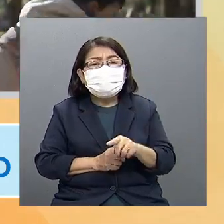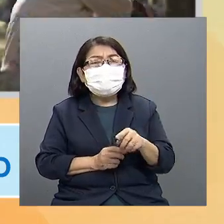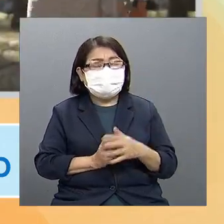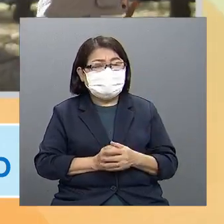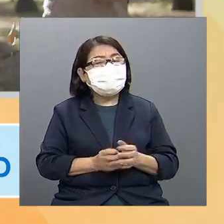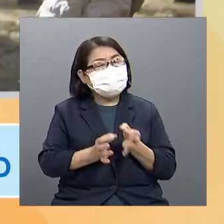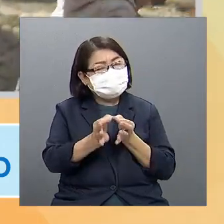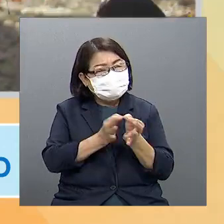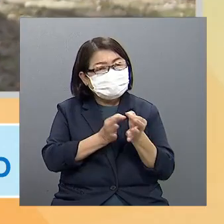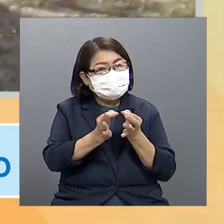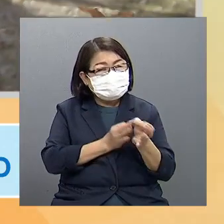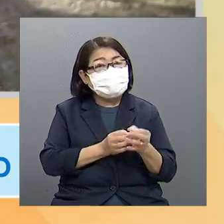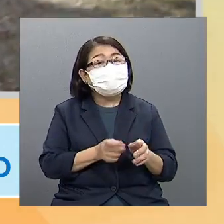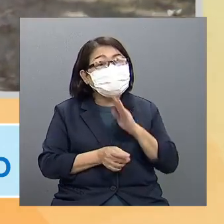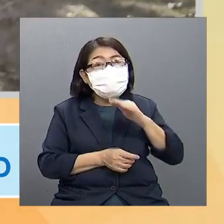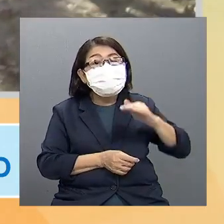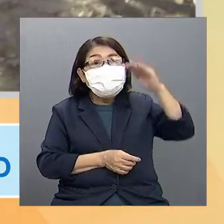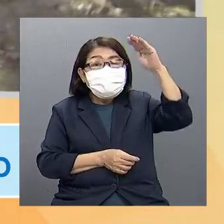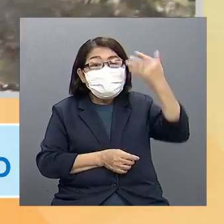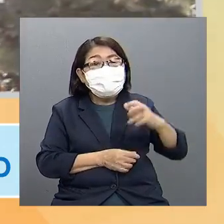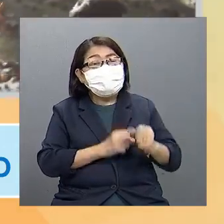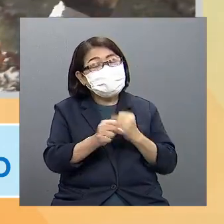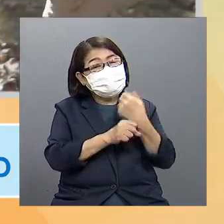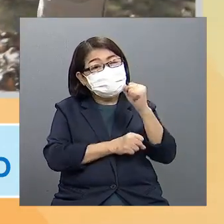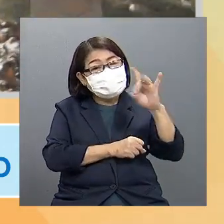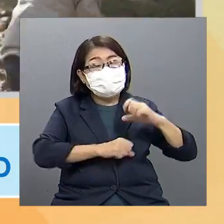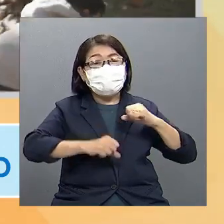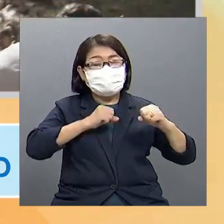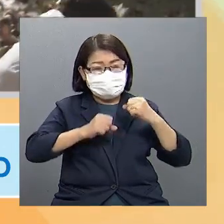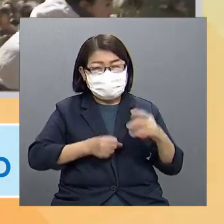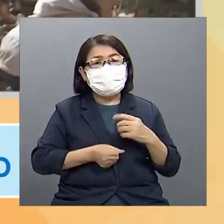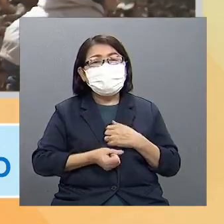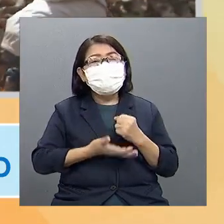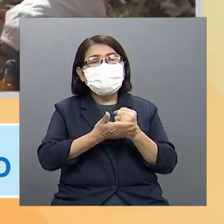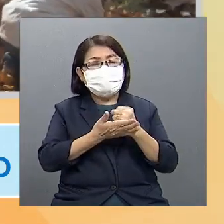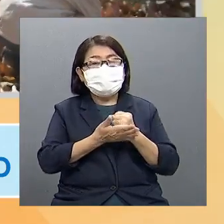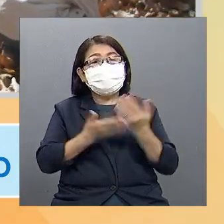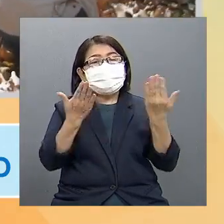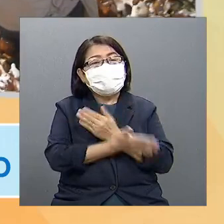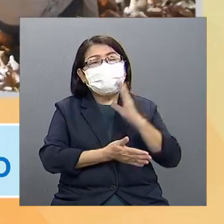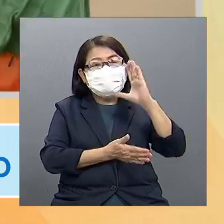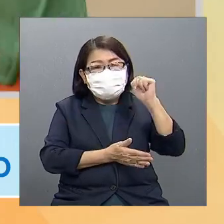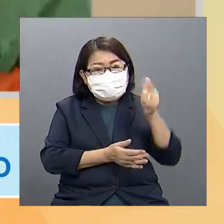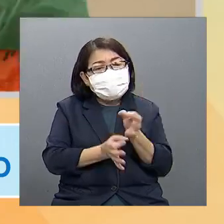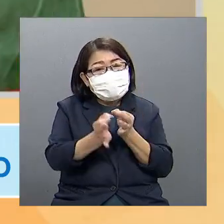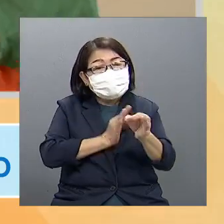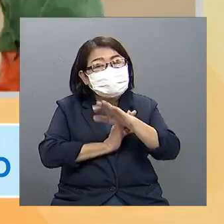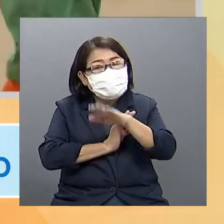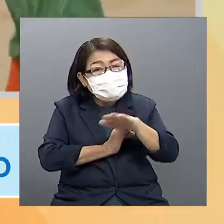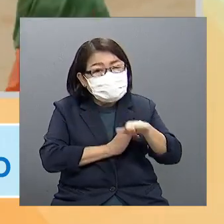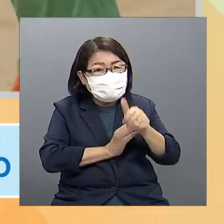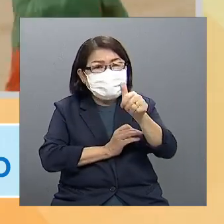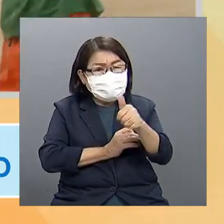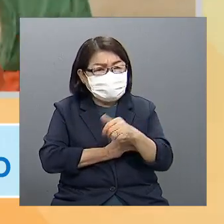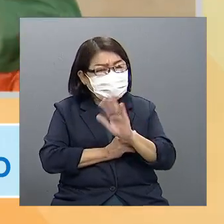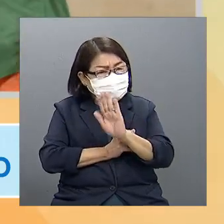บางอย่างในครอบครัวแทนที่เราจะทำผู้ใหญ่เขาทำไปดุไปอันนี้วัยรุ่นจะไม่ค่อยเ